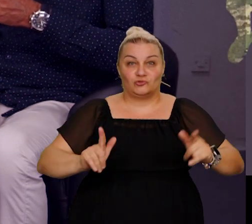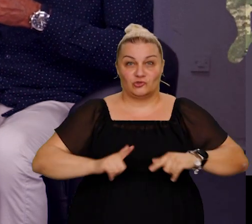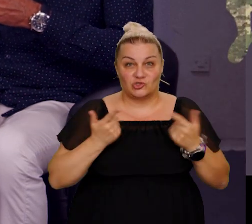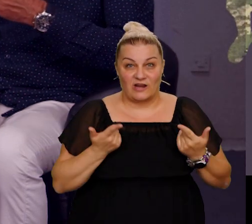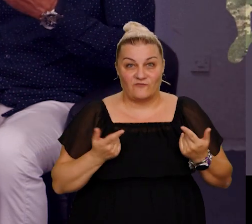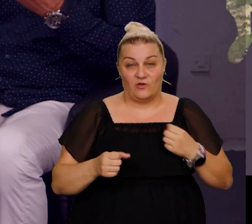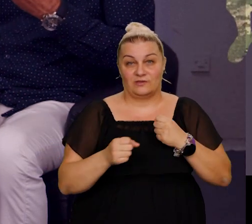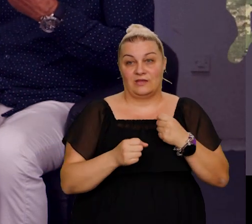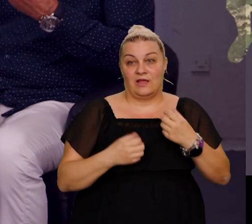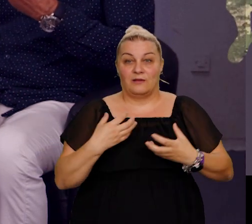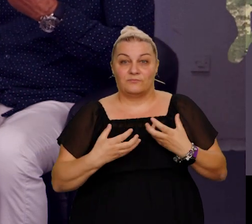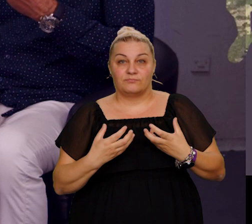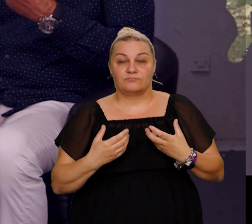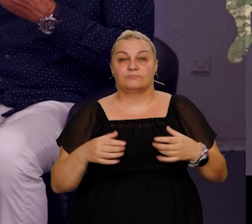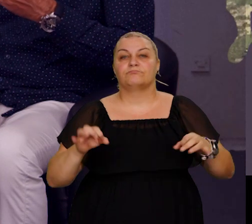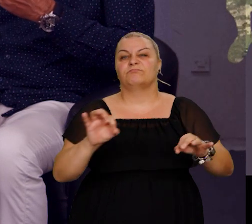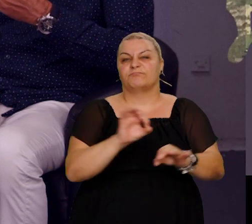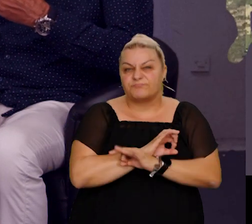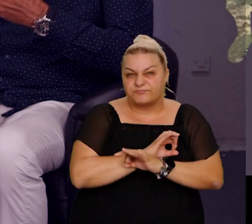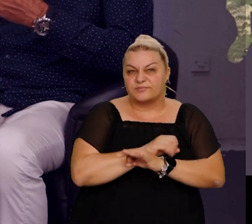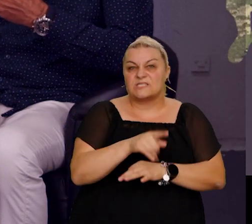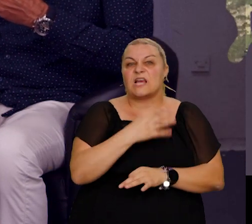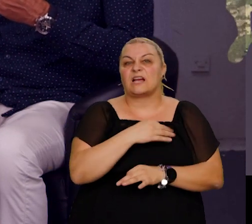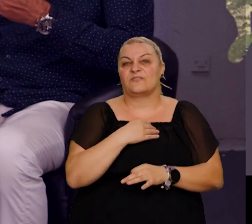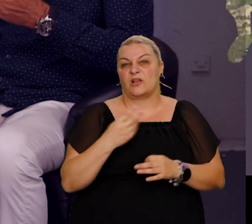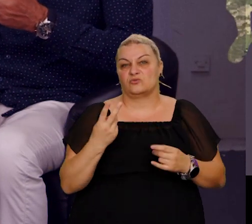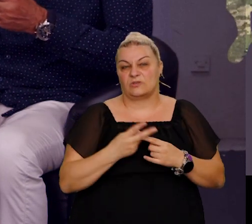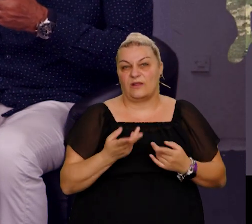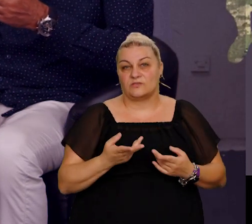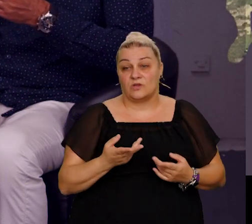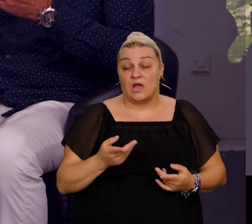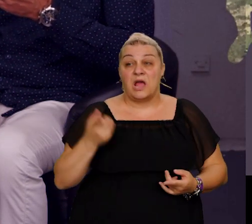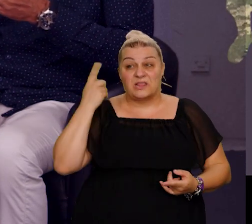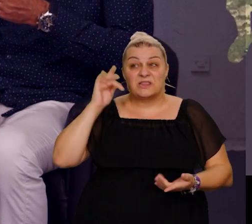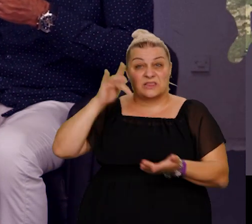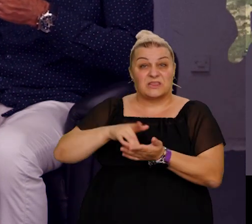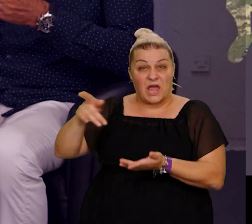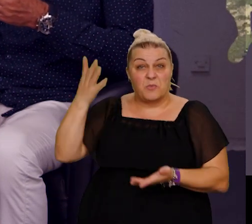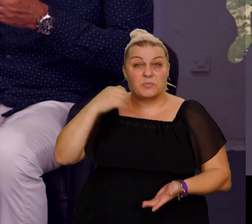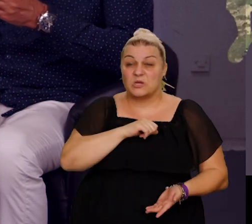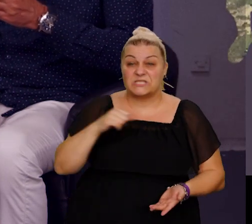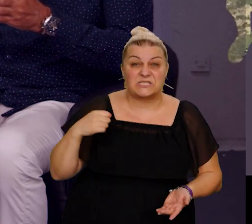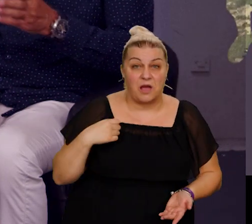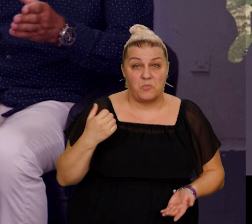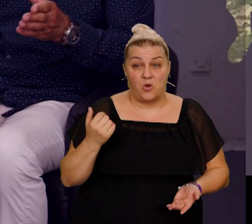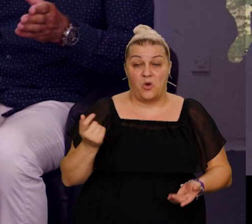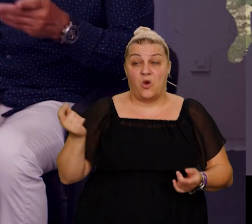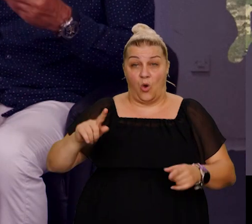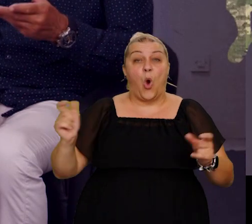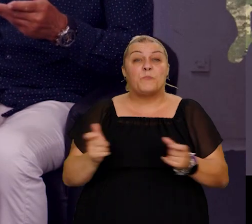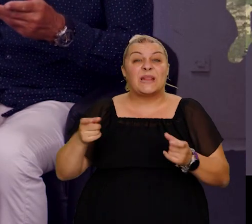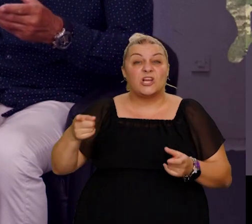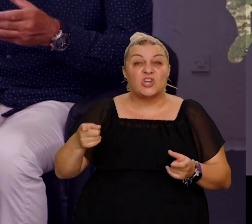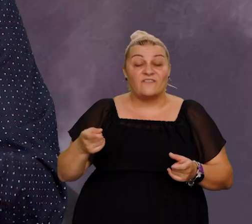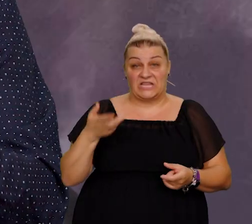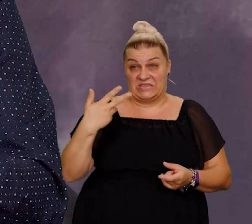domovinu, kamera, televizije, jedan, ni jedan medij, šaka ljudi, 30-ak ljudi, kad maknemo one svi koji